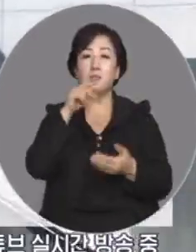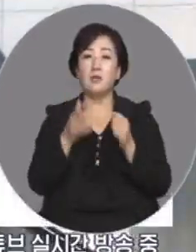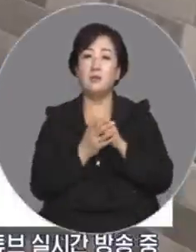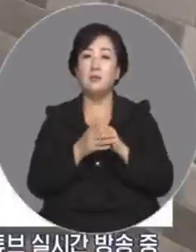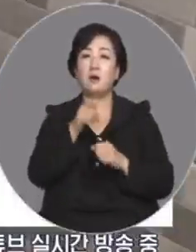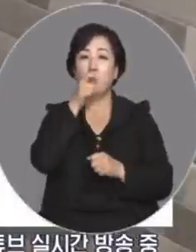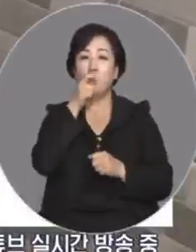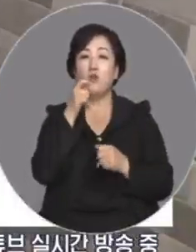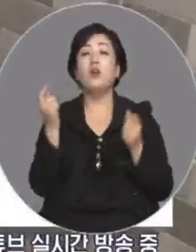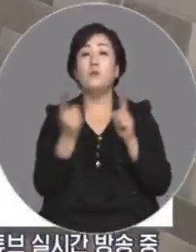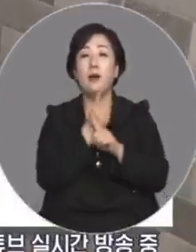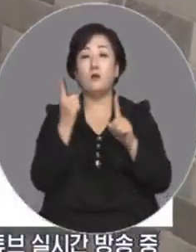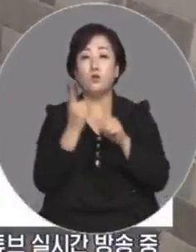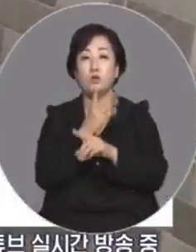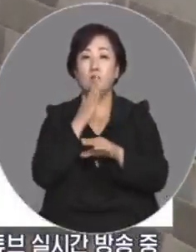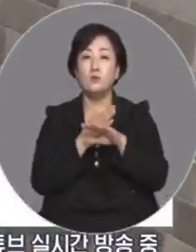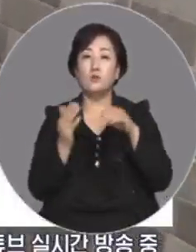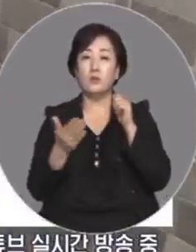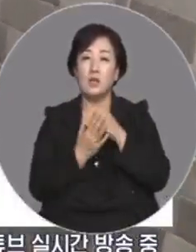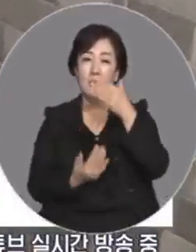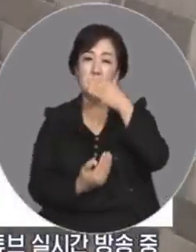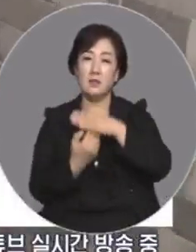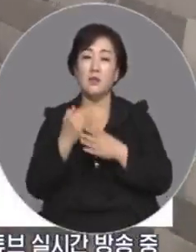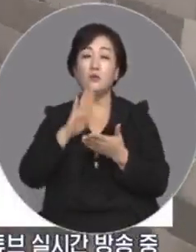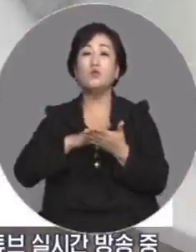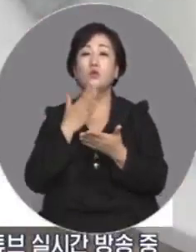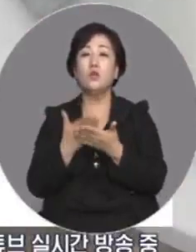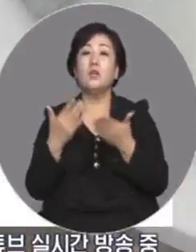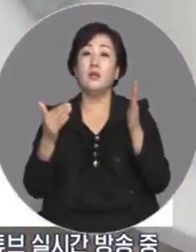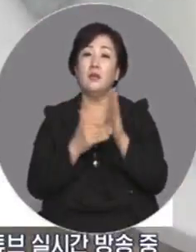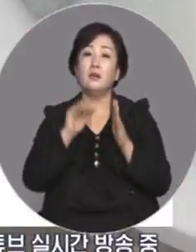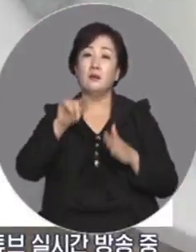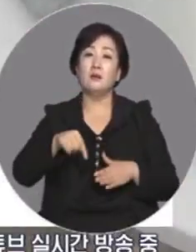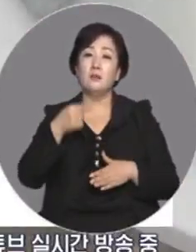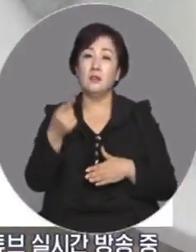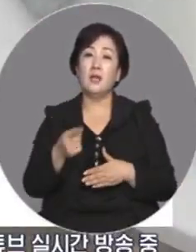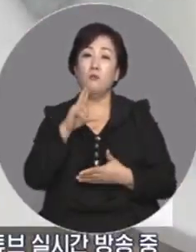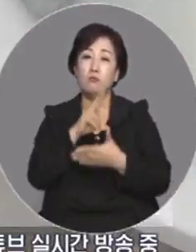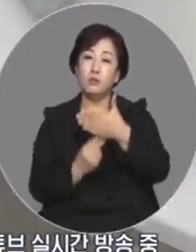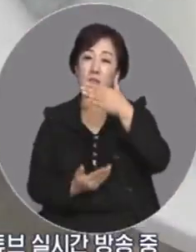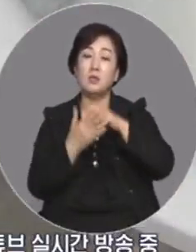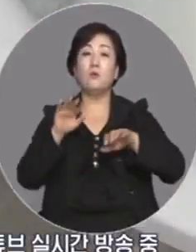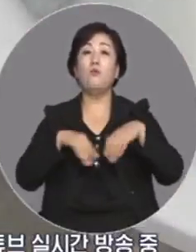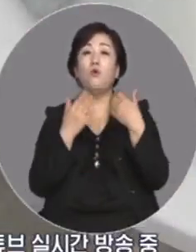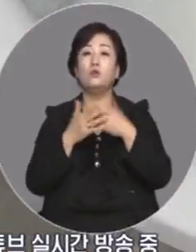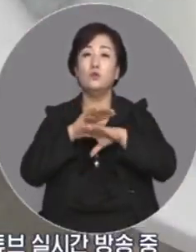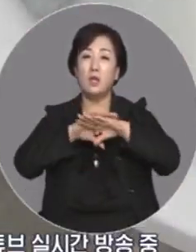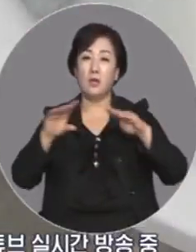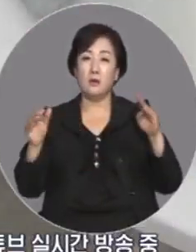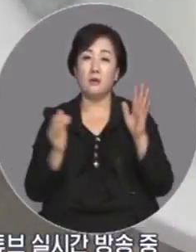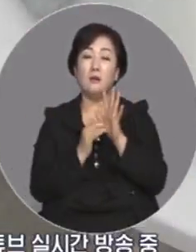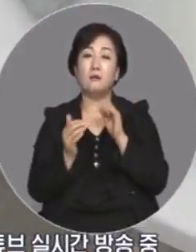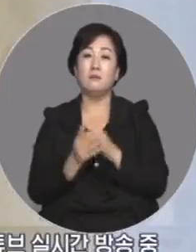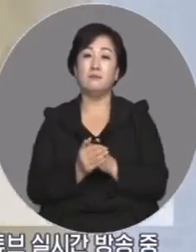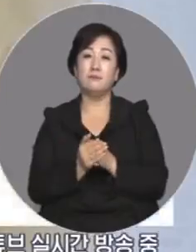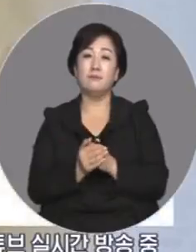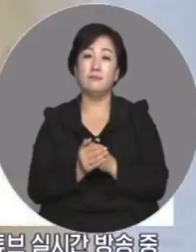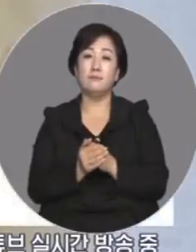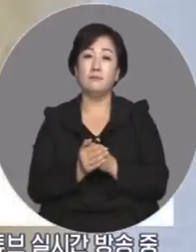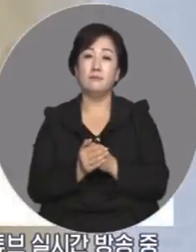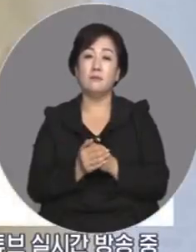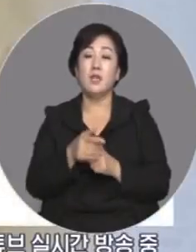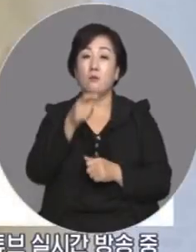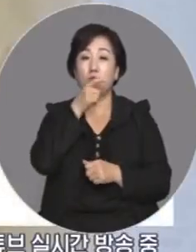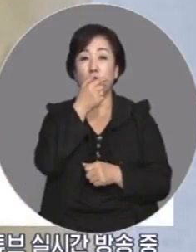펌프를 교체하는 과정에 녹물이 나왔다며 수리를 마친 이후론 문제가 해결됐다고 설명했습니다. 주기적으로 계속 이렇게